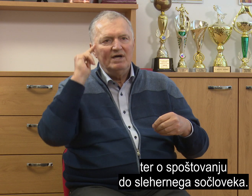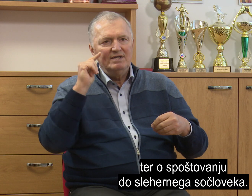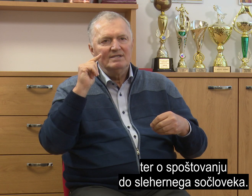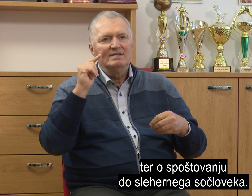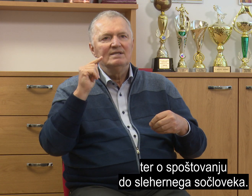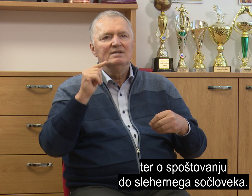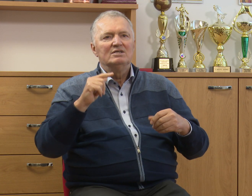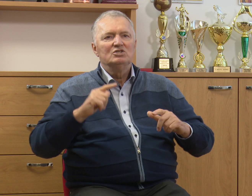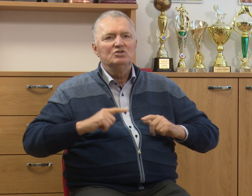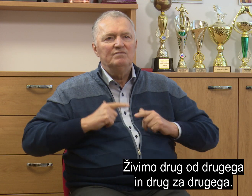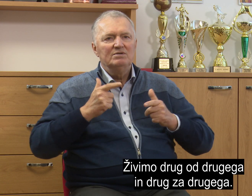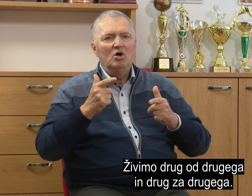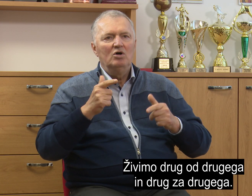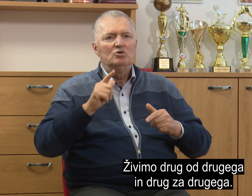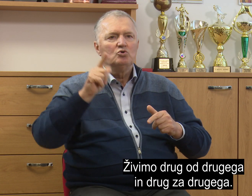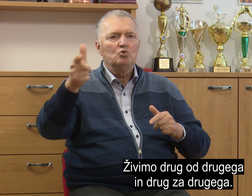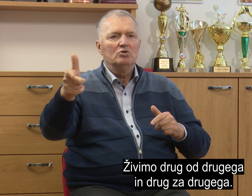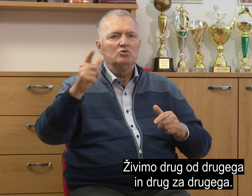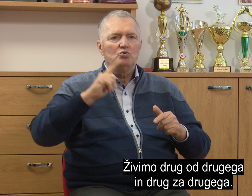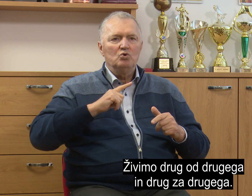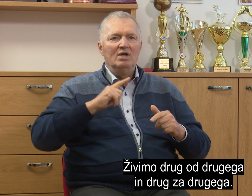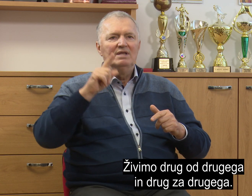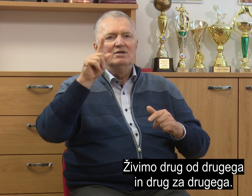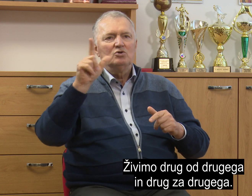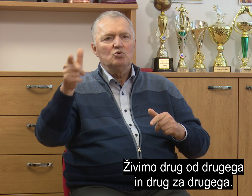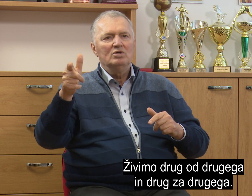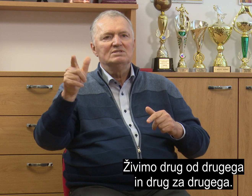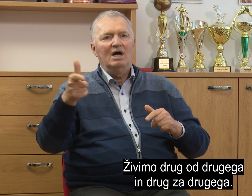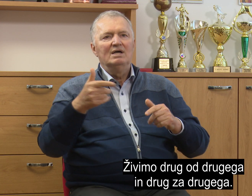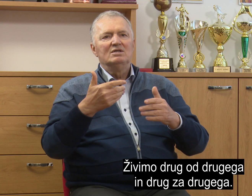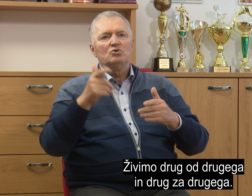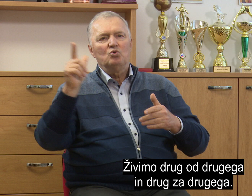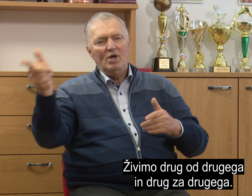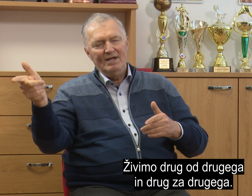Živimo drug od drugega in drug za drugega.